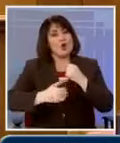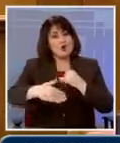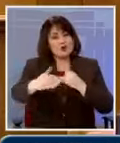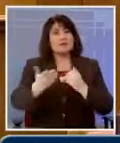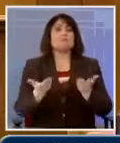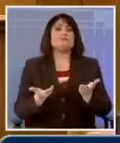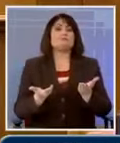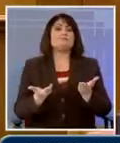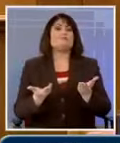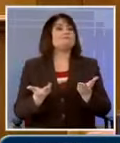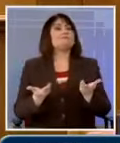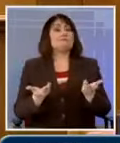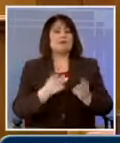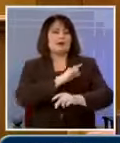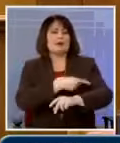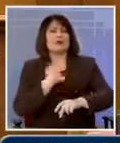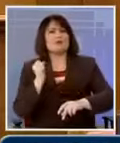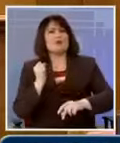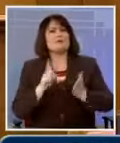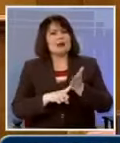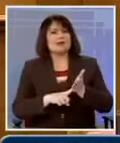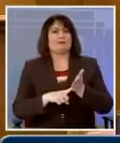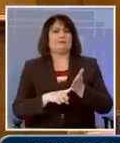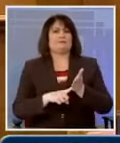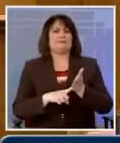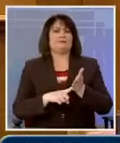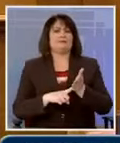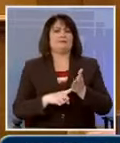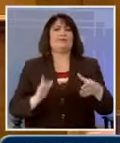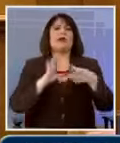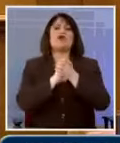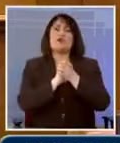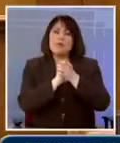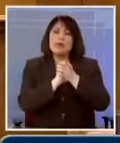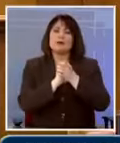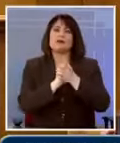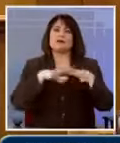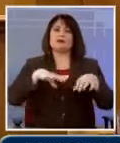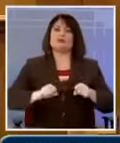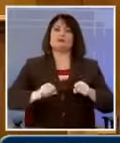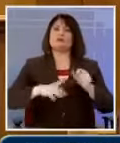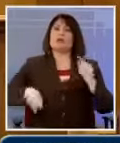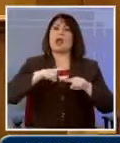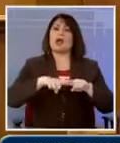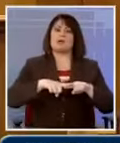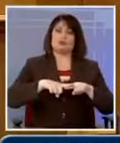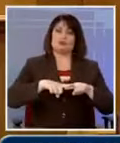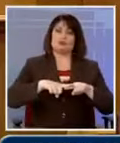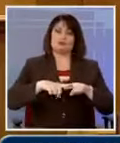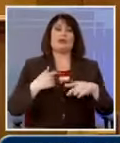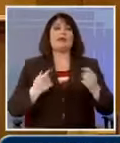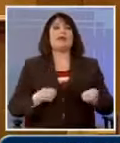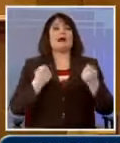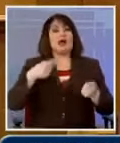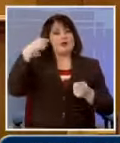στηριγμένη στις αστήρευτες δυνάμεις ενός ενωμένου και κυρίαρχου λαού, θα κάνουμε